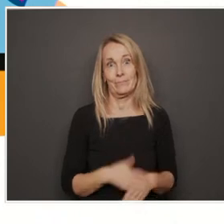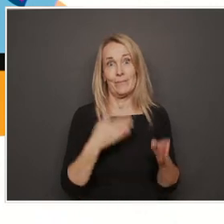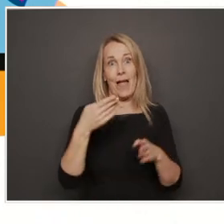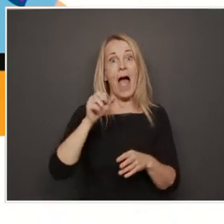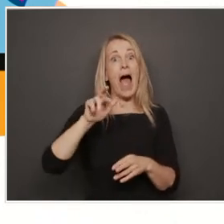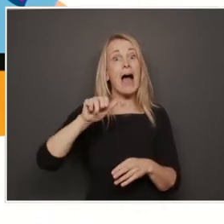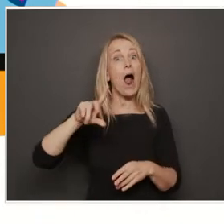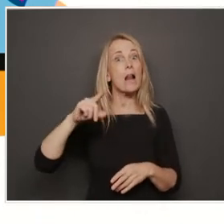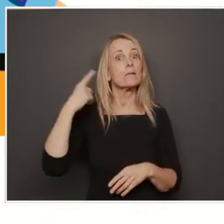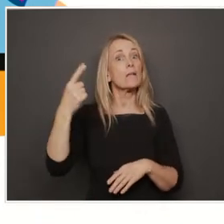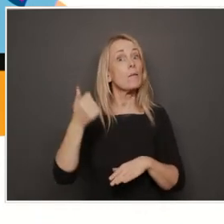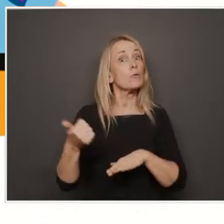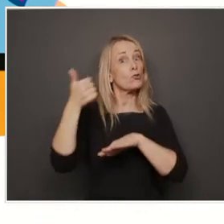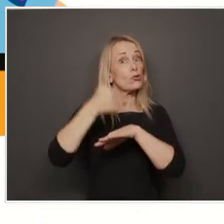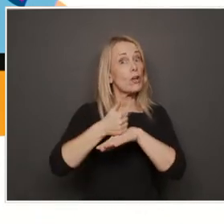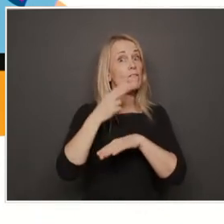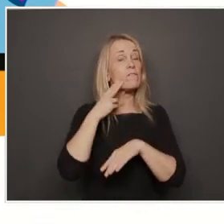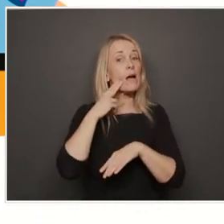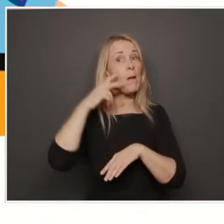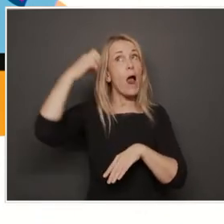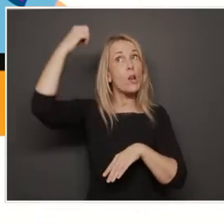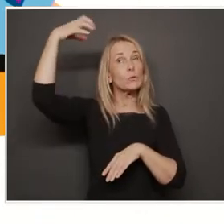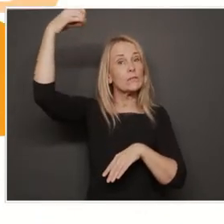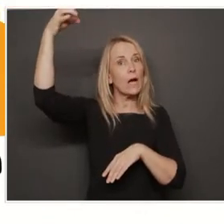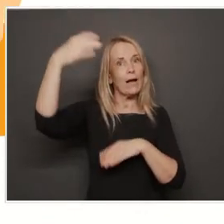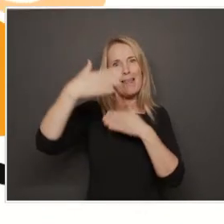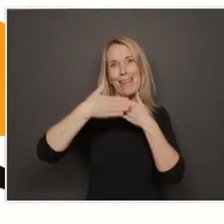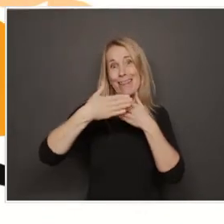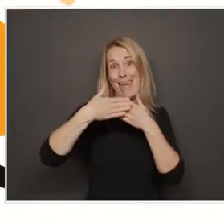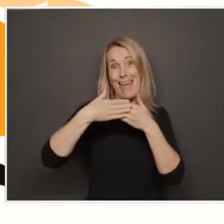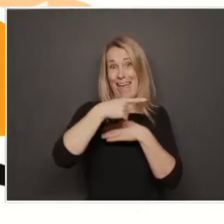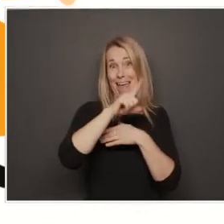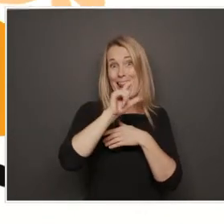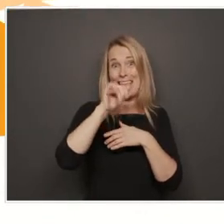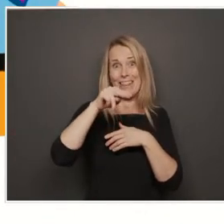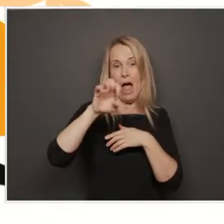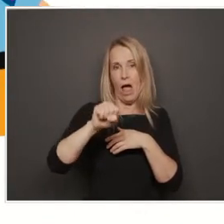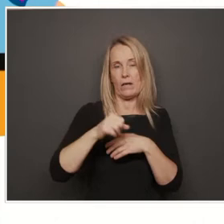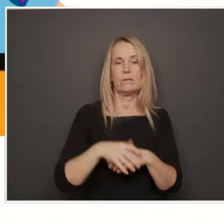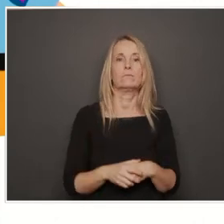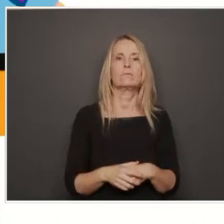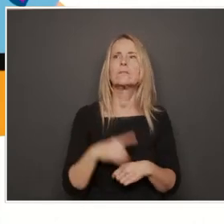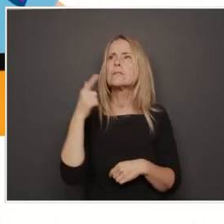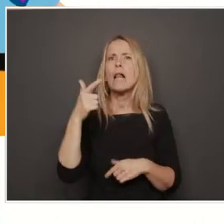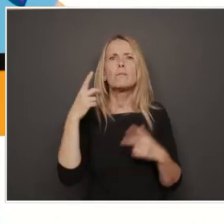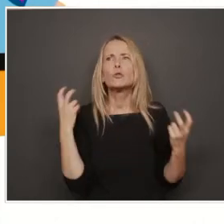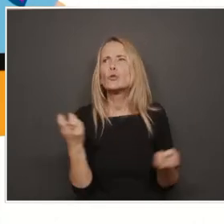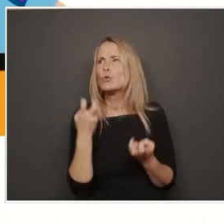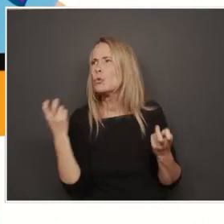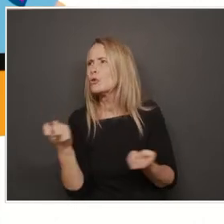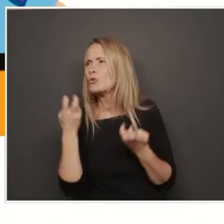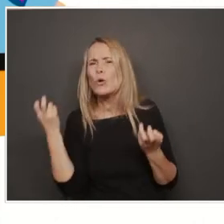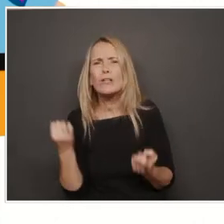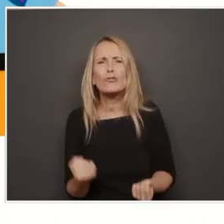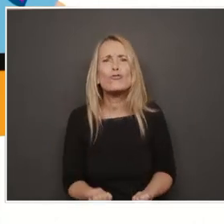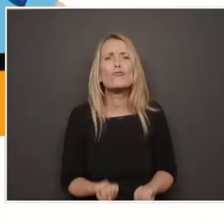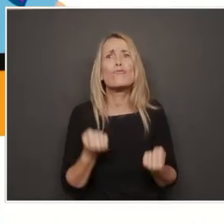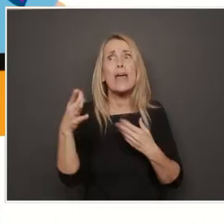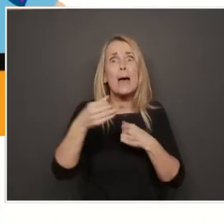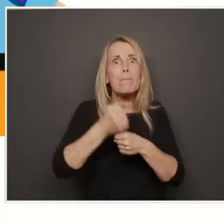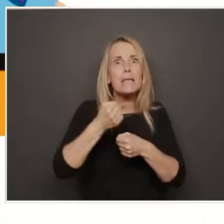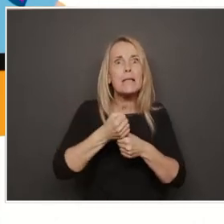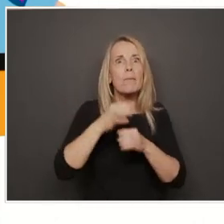Harald ist Chef der Firma Luster, ganz in der Nähe von Lena. Und er sucht händeringend Mitarbeitende mit